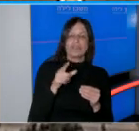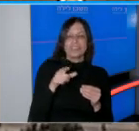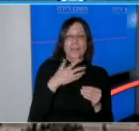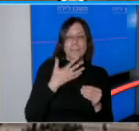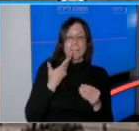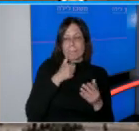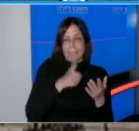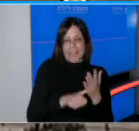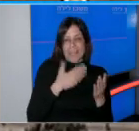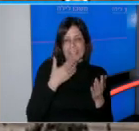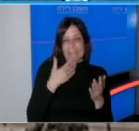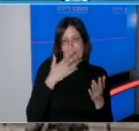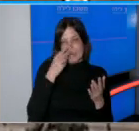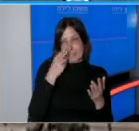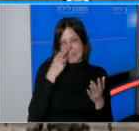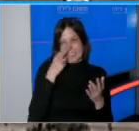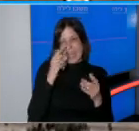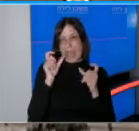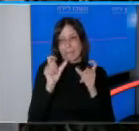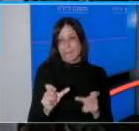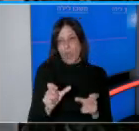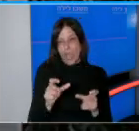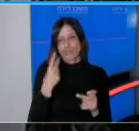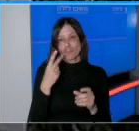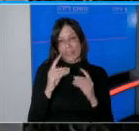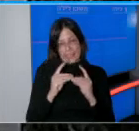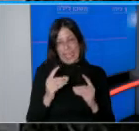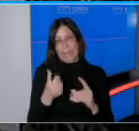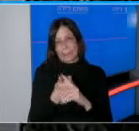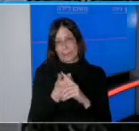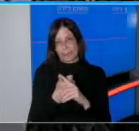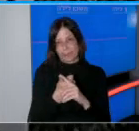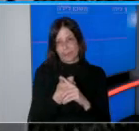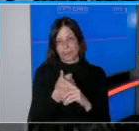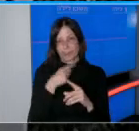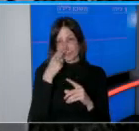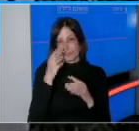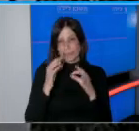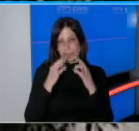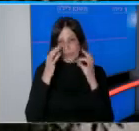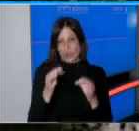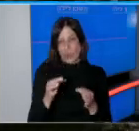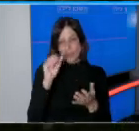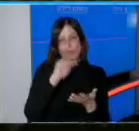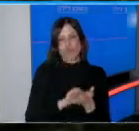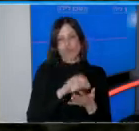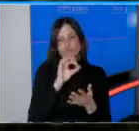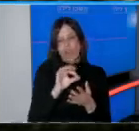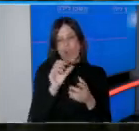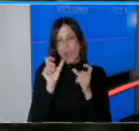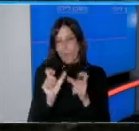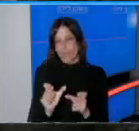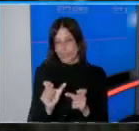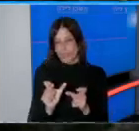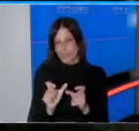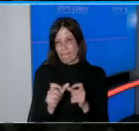למנוע את זה בשתי דרכים. א', כמו שאמרנו, מנסה לדחות את התשלום של החובות, עכשיו